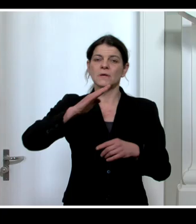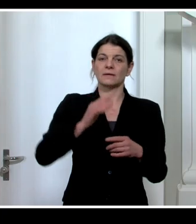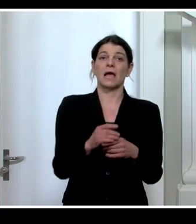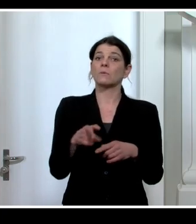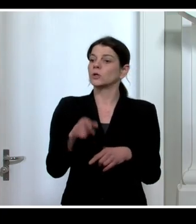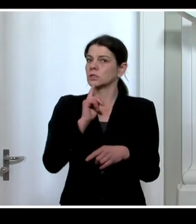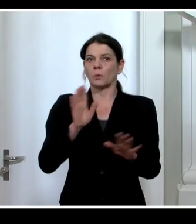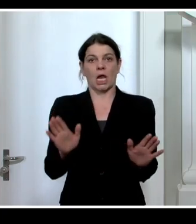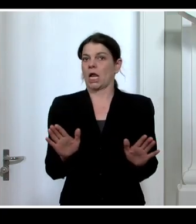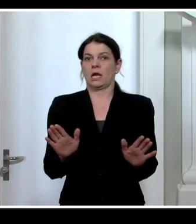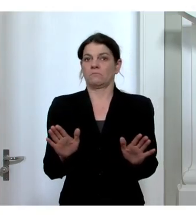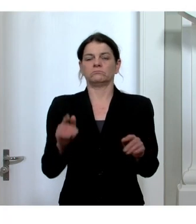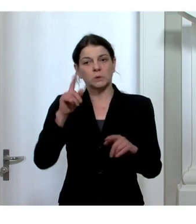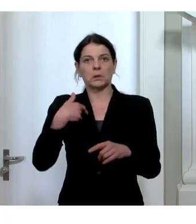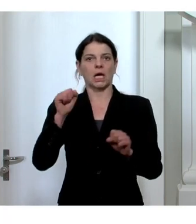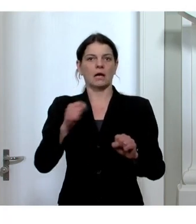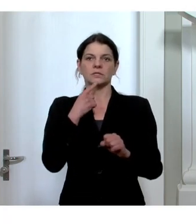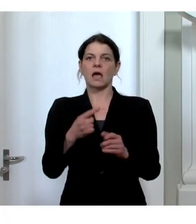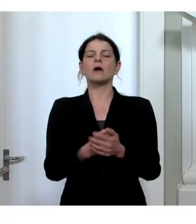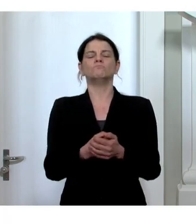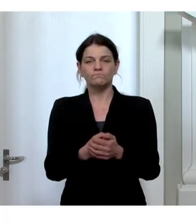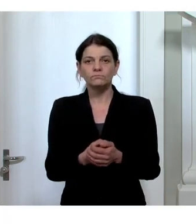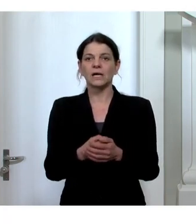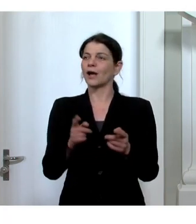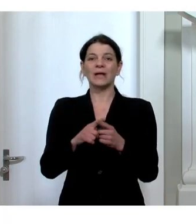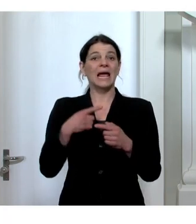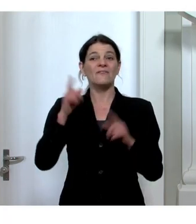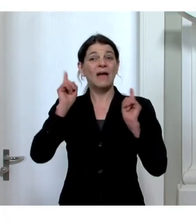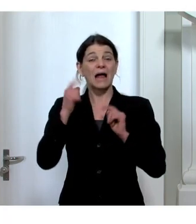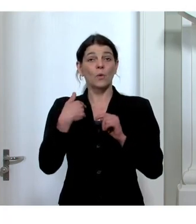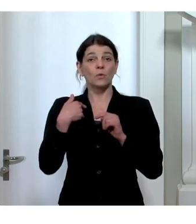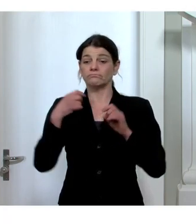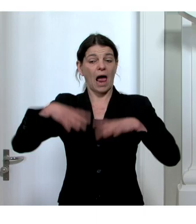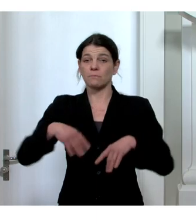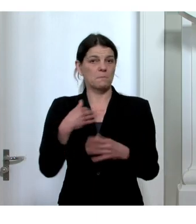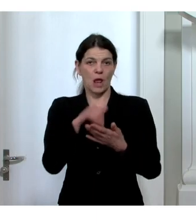viel zu wenig, um sagen zu können, wir könnten Entwarnung ausrufen.